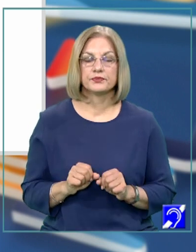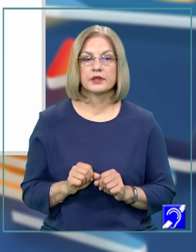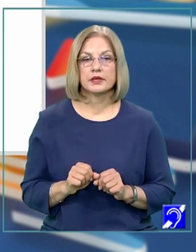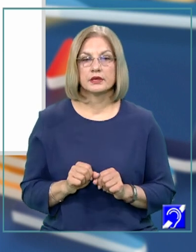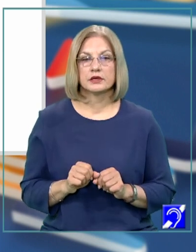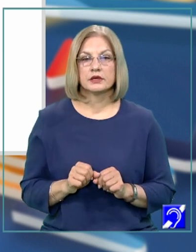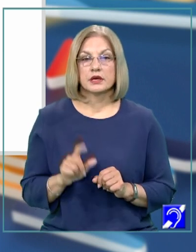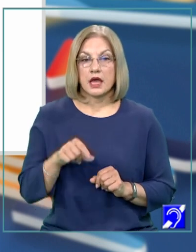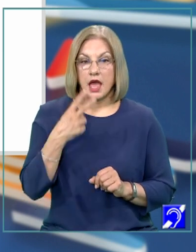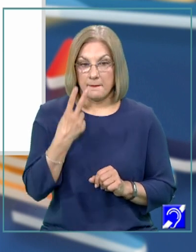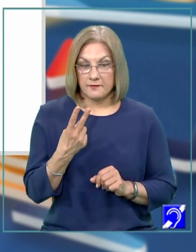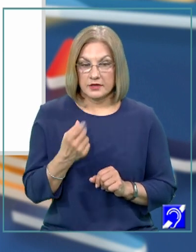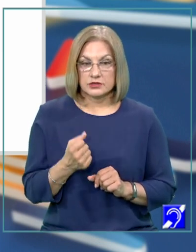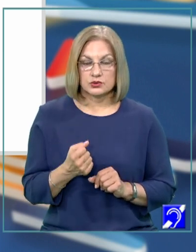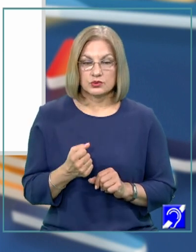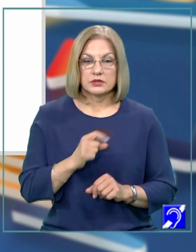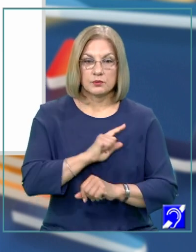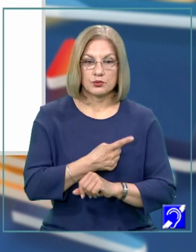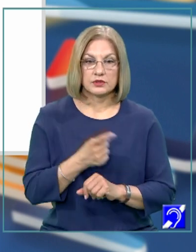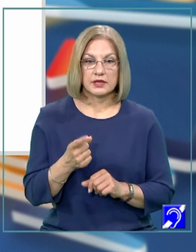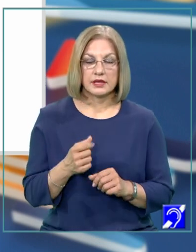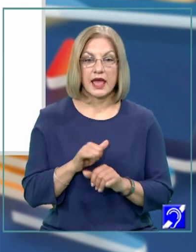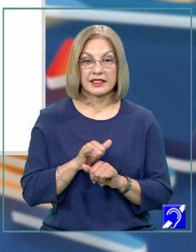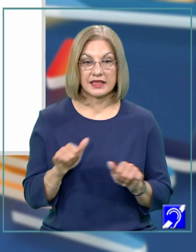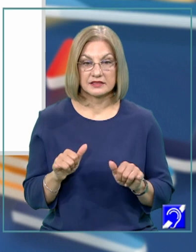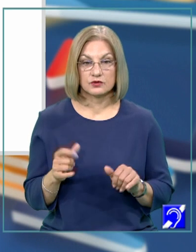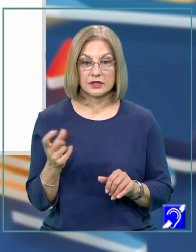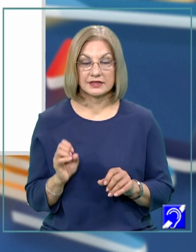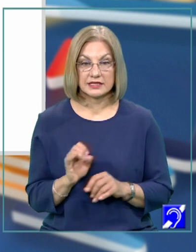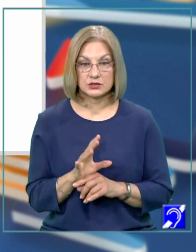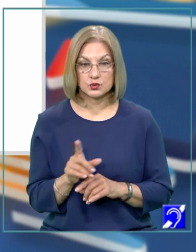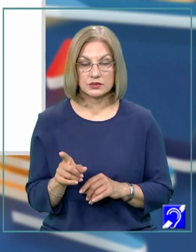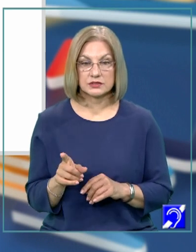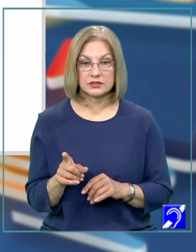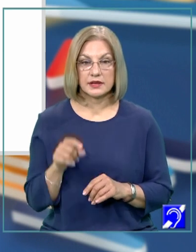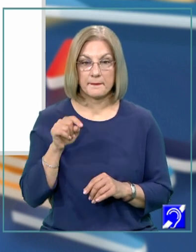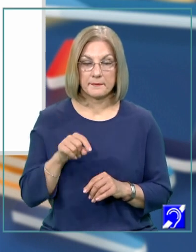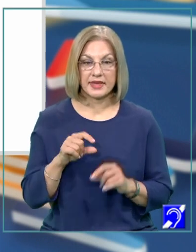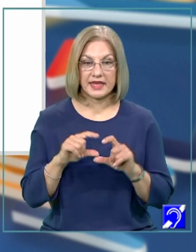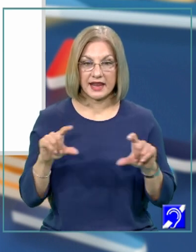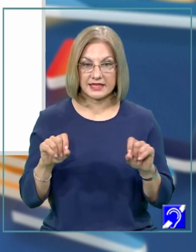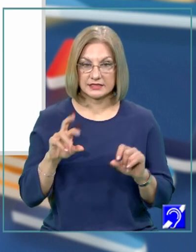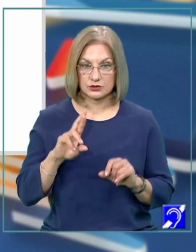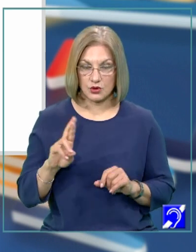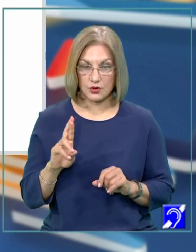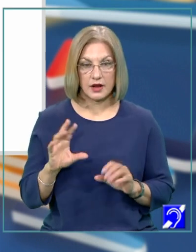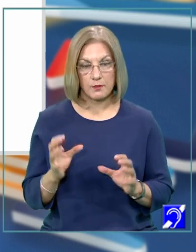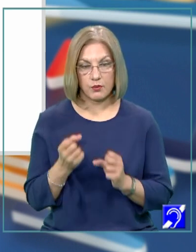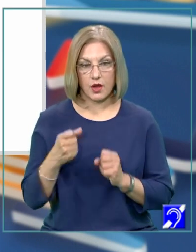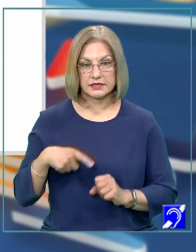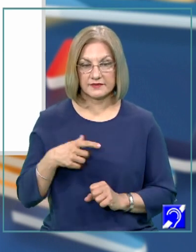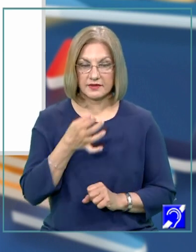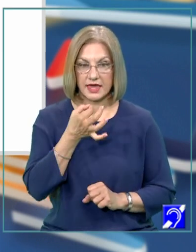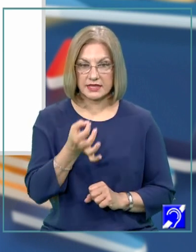am văzut că puterea dezvoltată de sursă pe rezistorul r poate fi